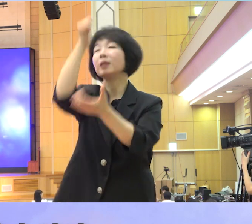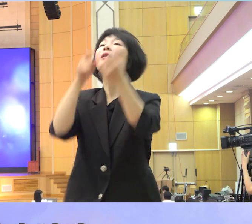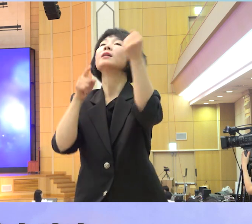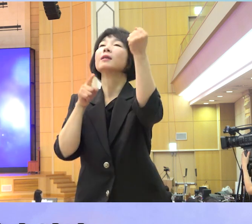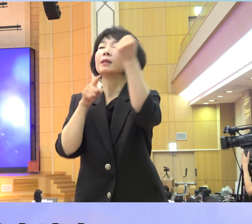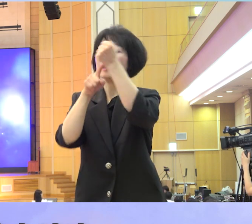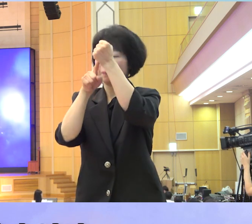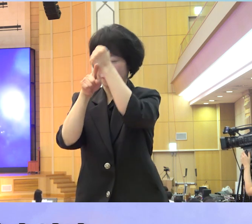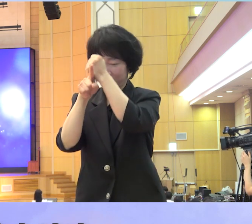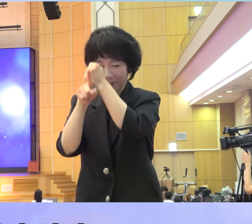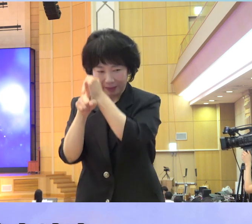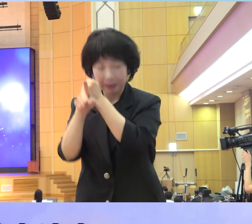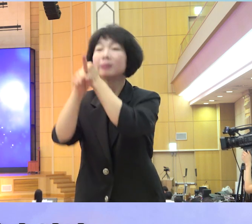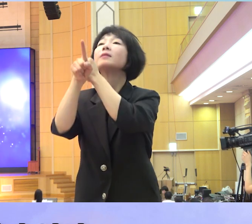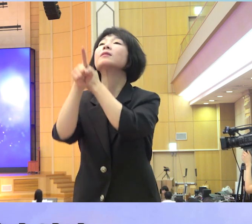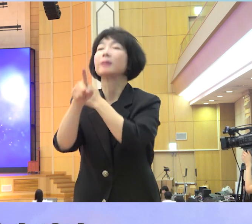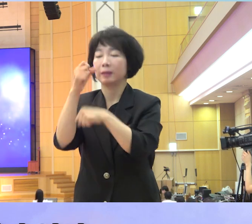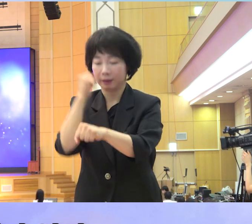주님이